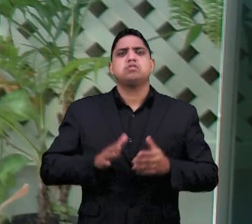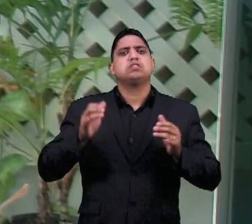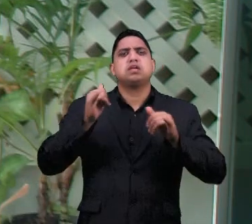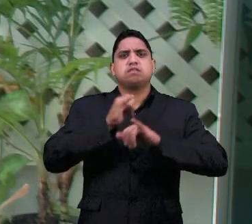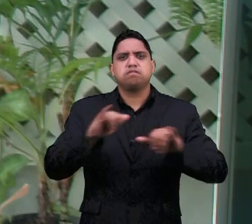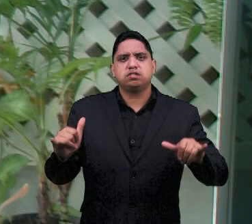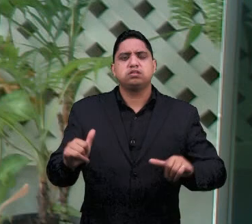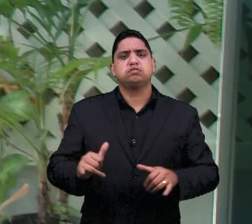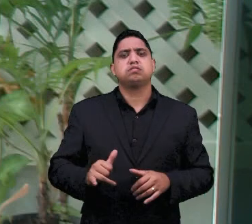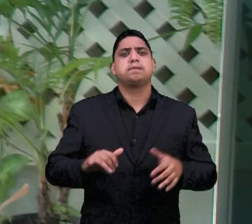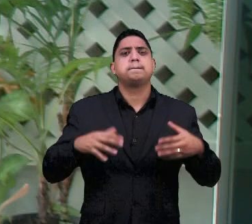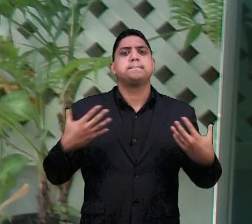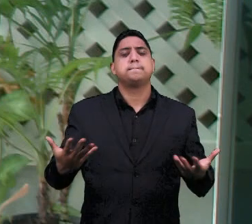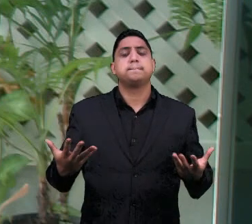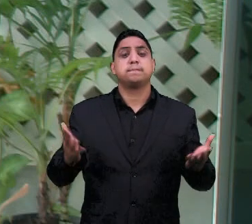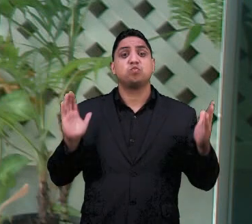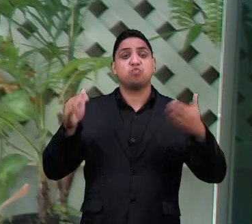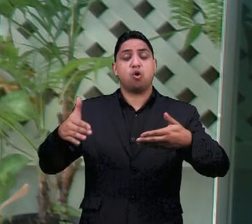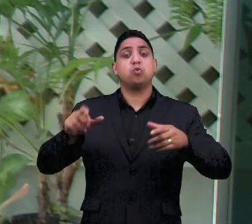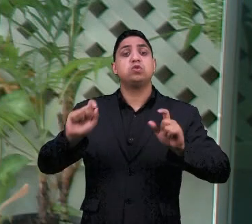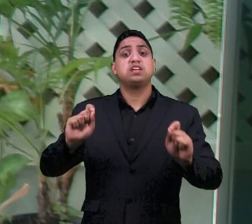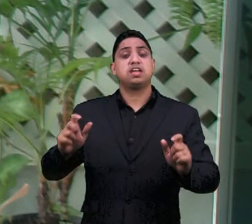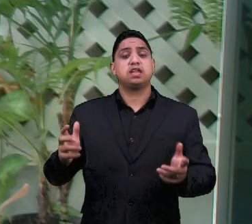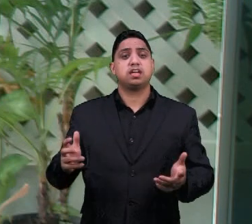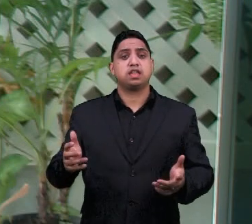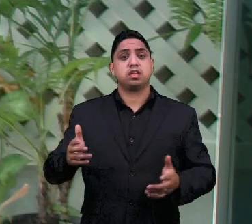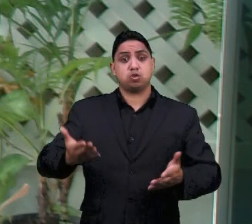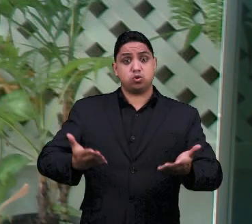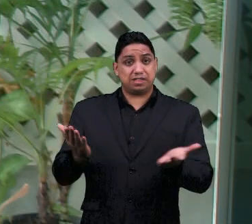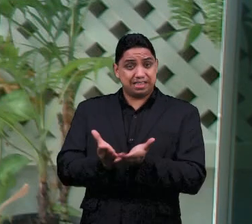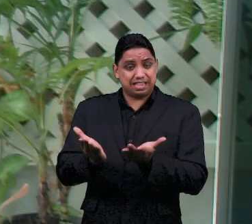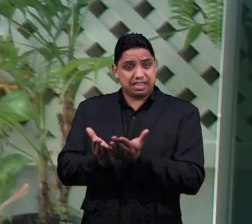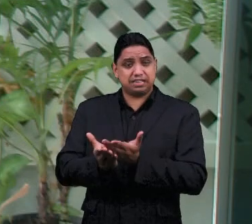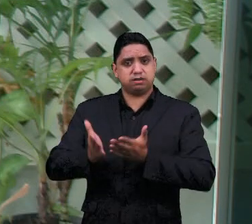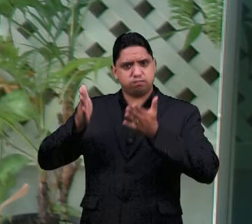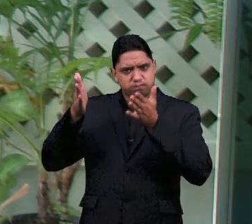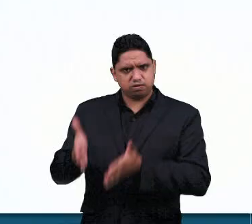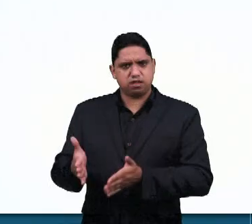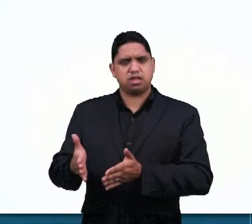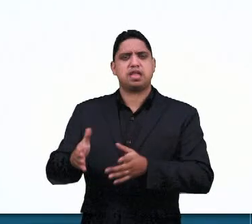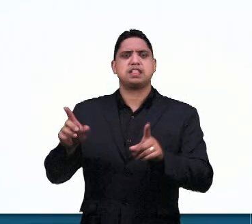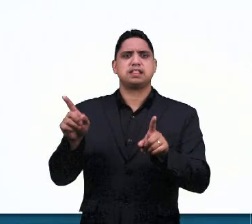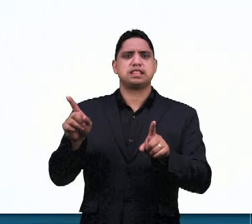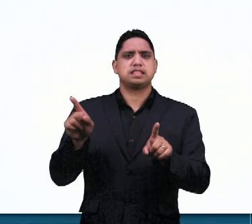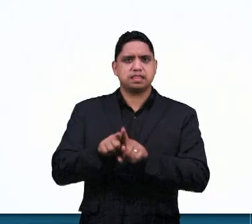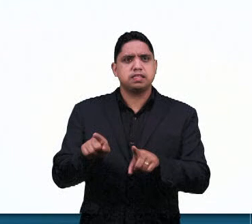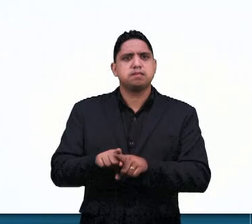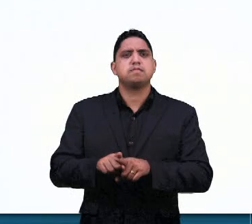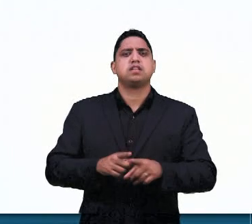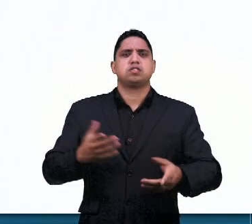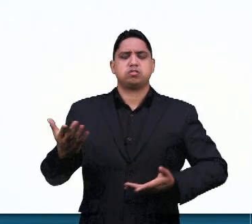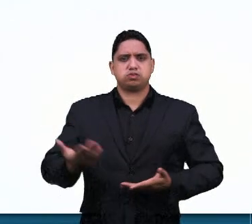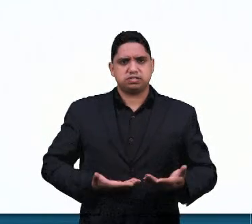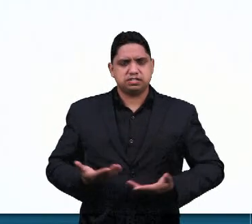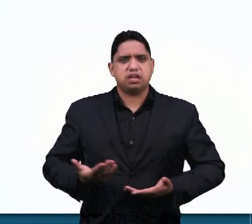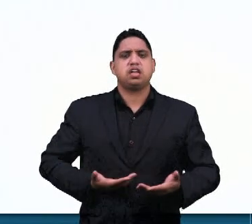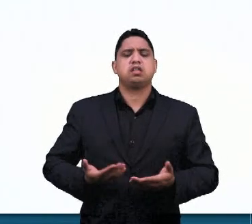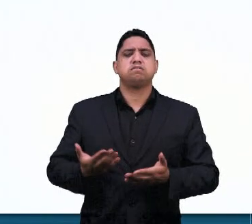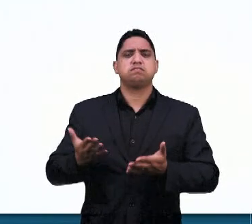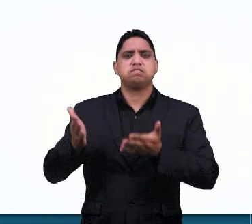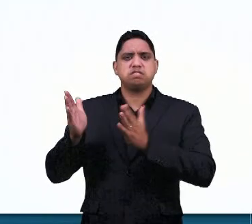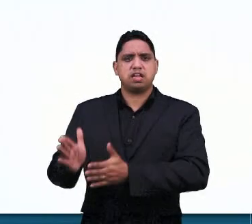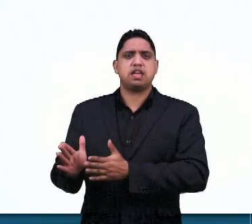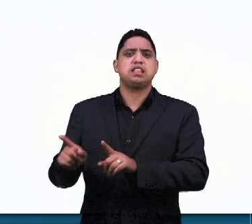des avertissements pour tous les chrétiens, fidèles et infidèles. Et les avertissements sont adressés pour les